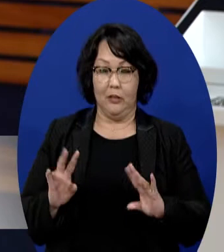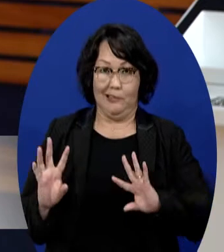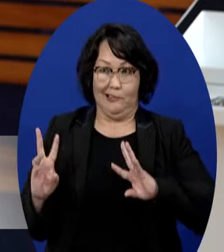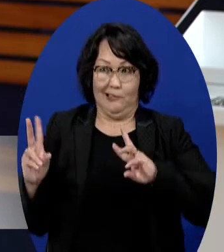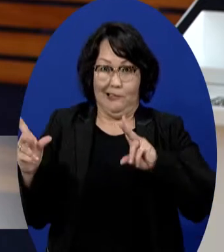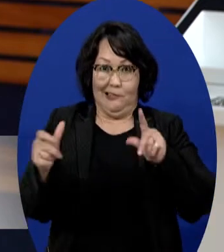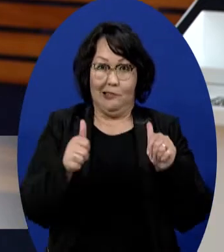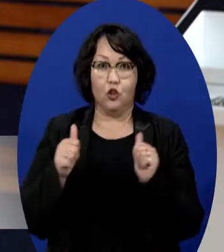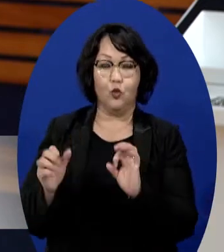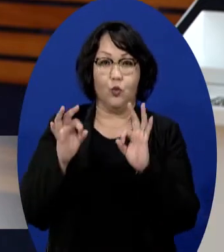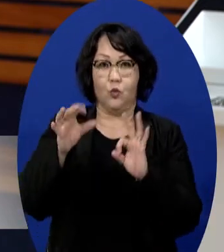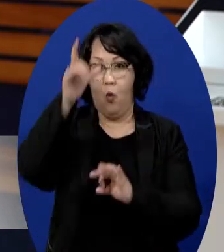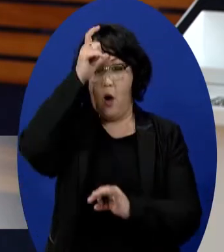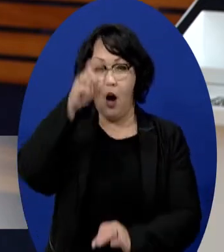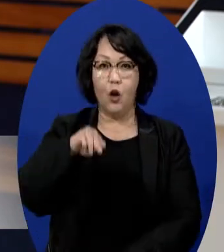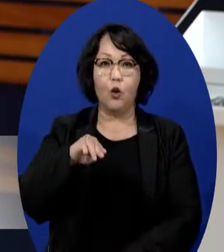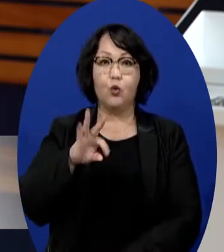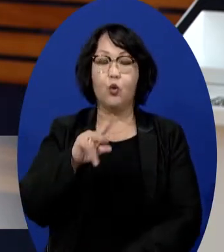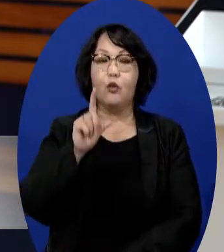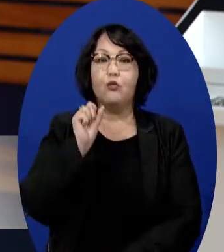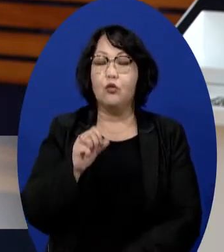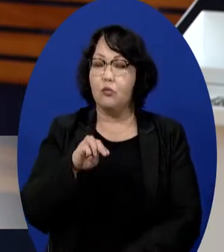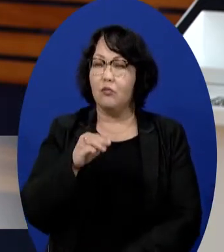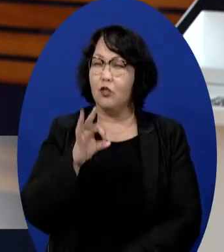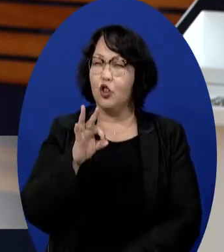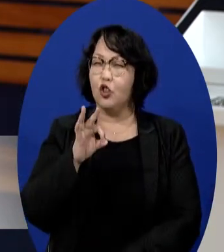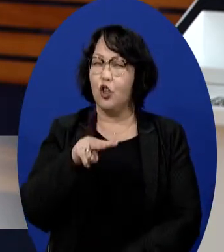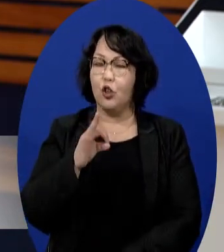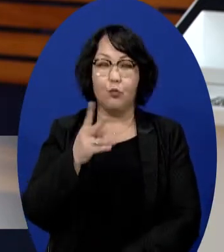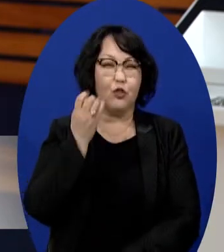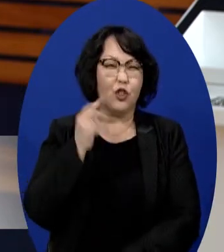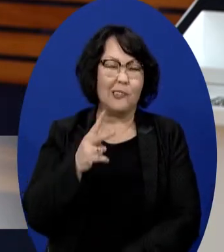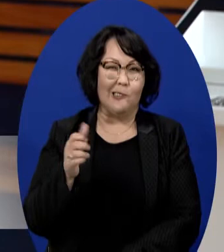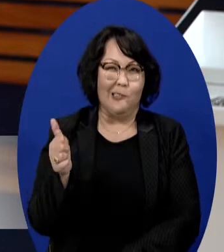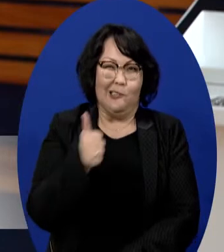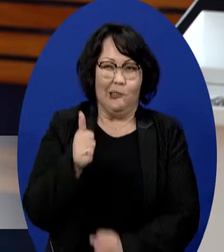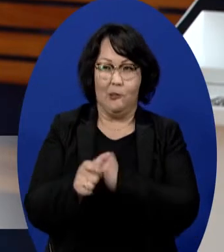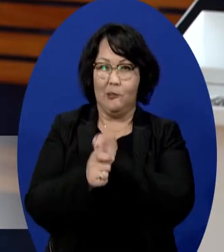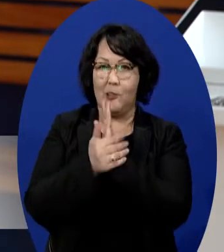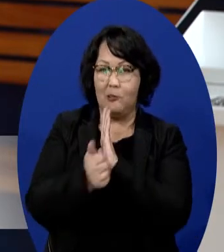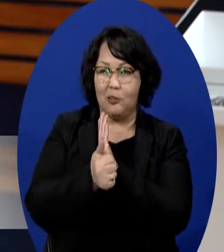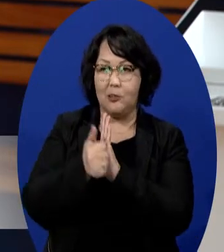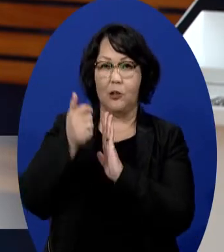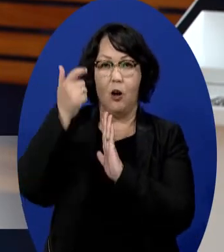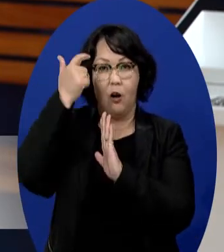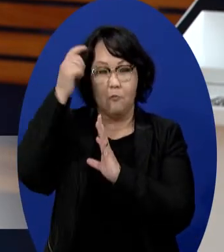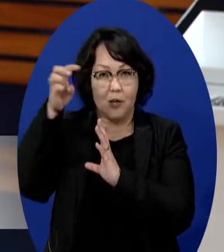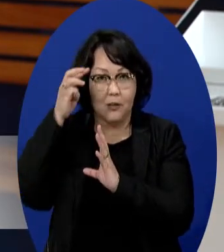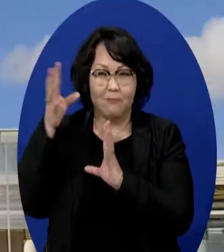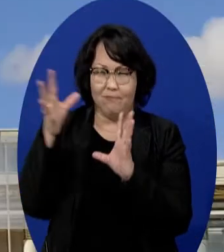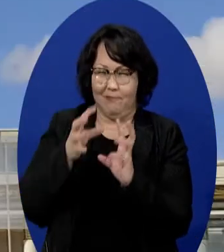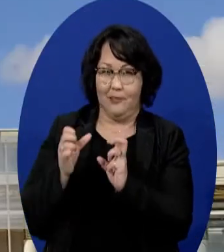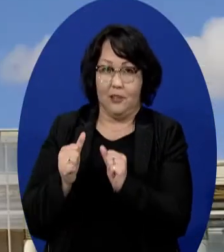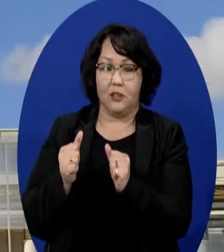уу те. А өөрөө өөрсдөө одоо үндэсний хэмжээнд одоо хүлэн зөвшөөрөх нам болж одоо боловсрч чадчихна уу гэдг нь л одоо асуудал болж байгаа